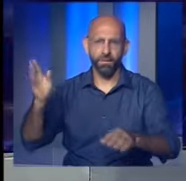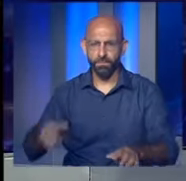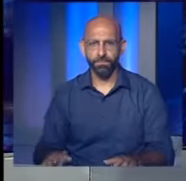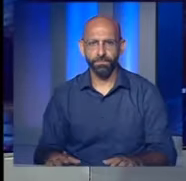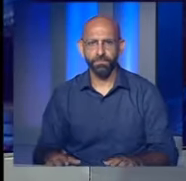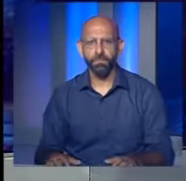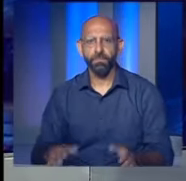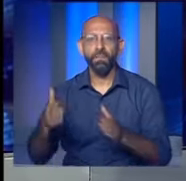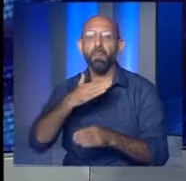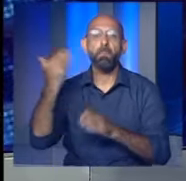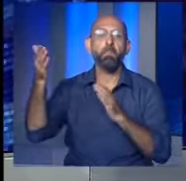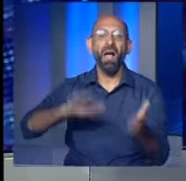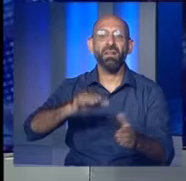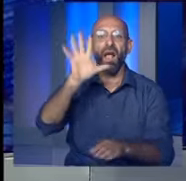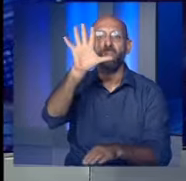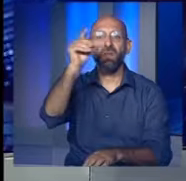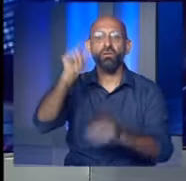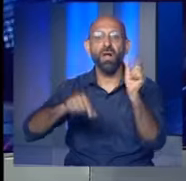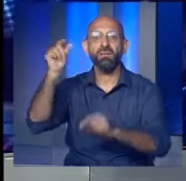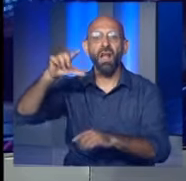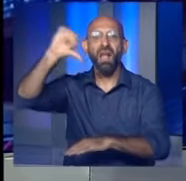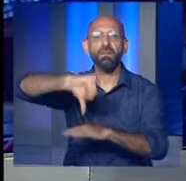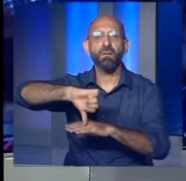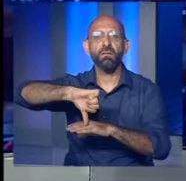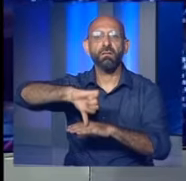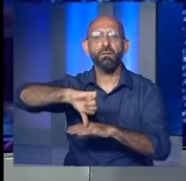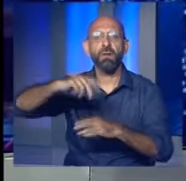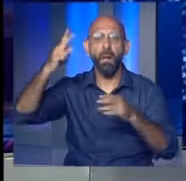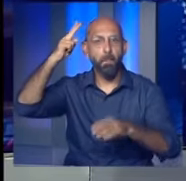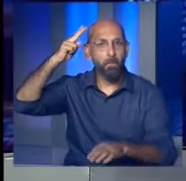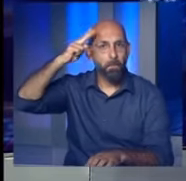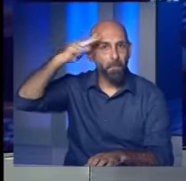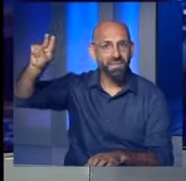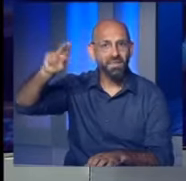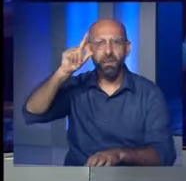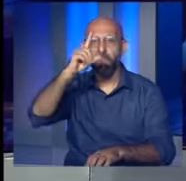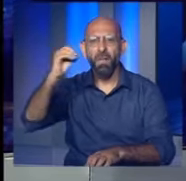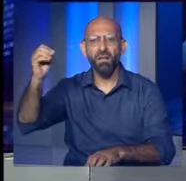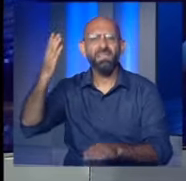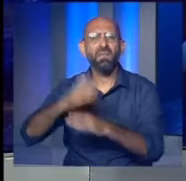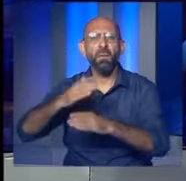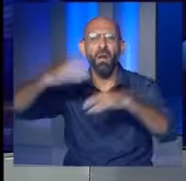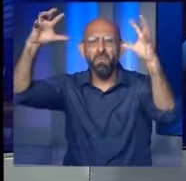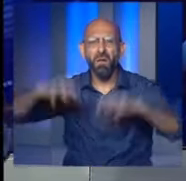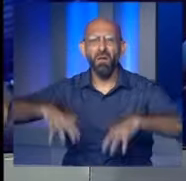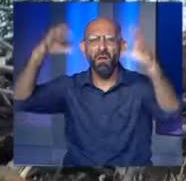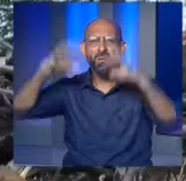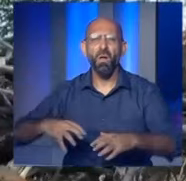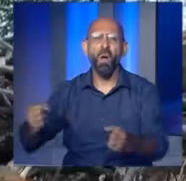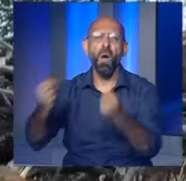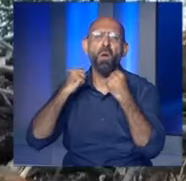نيجيريا قتل خمسه اشخاص في جوا عاصمه نيكارجوا واجلي مئات اخرون في المكسيك بسبب الامطار